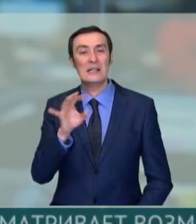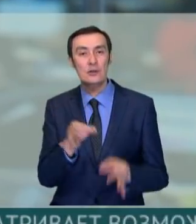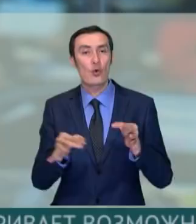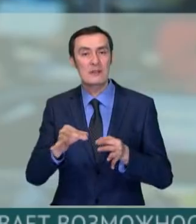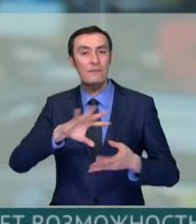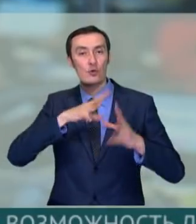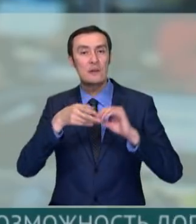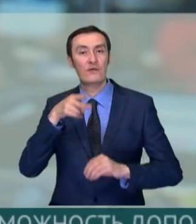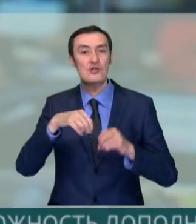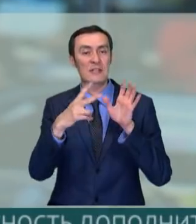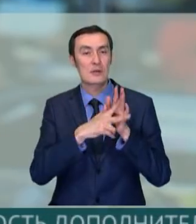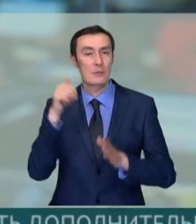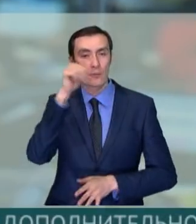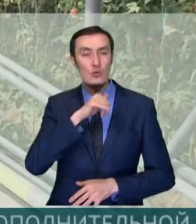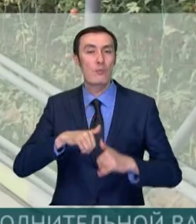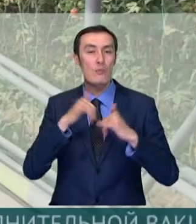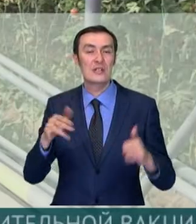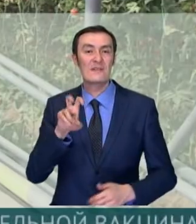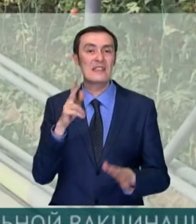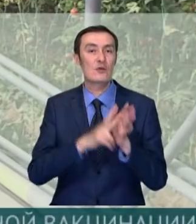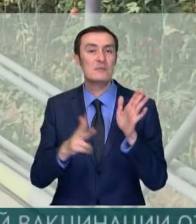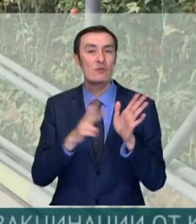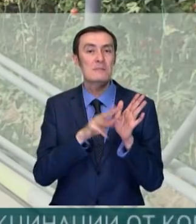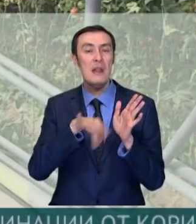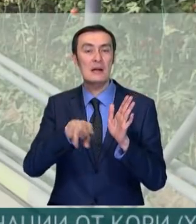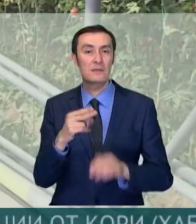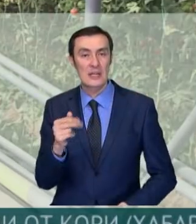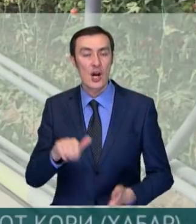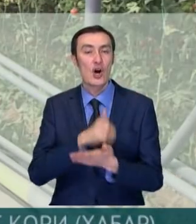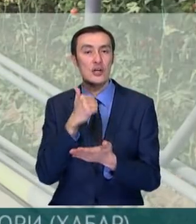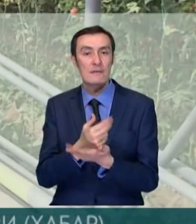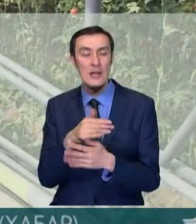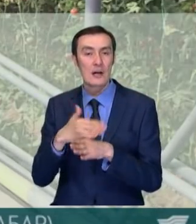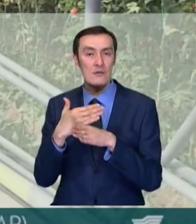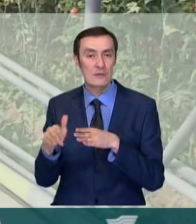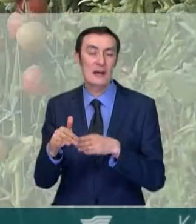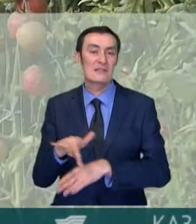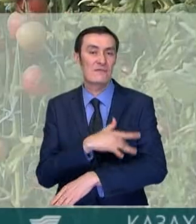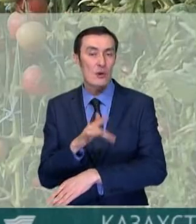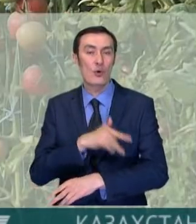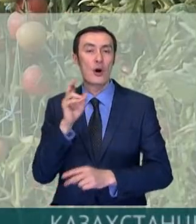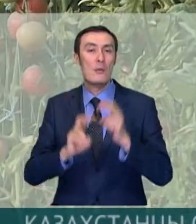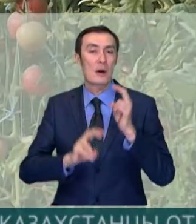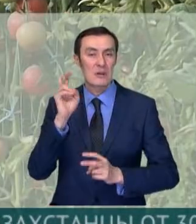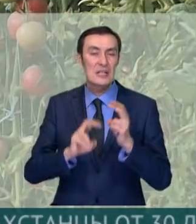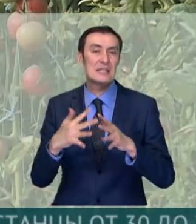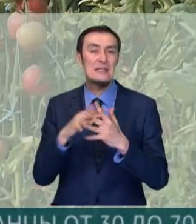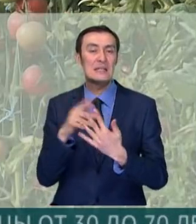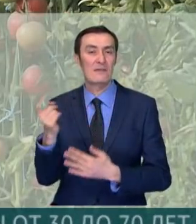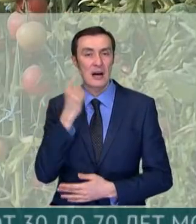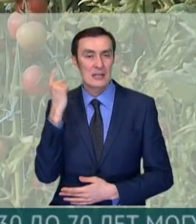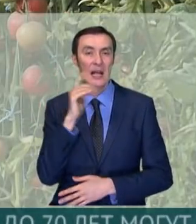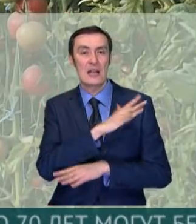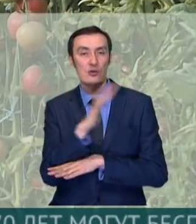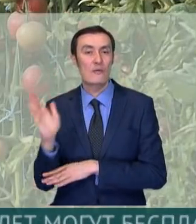2018 года превысил 288 миллиардов тенге. Основная их часть приходится на сферу промышленности, сельского, лесного